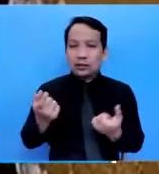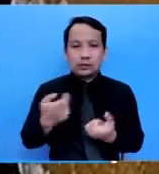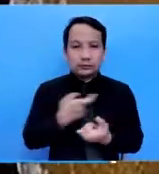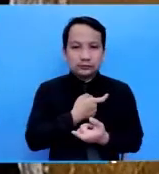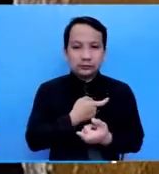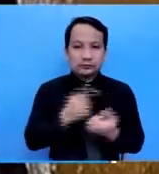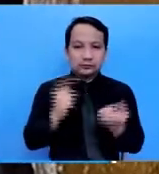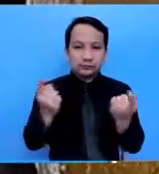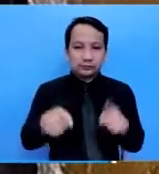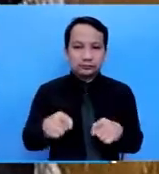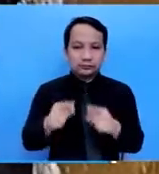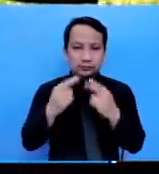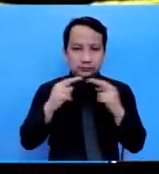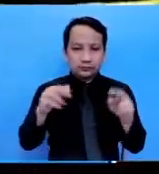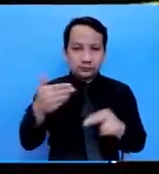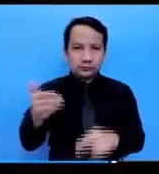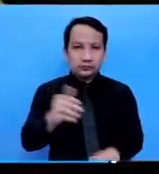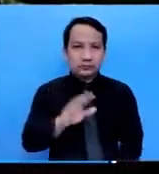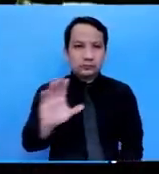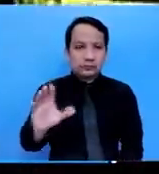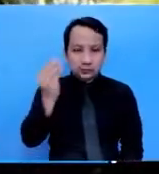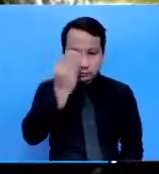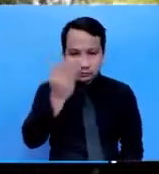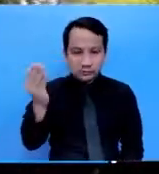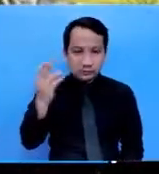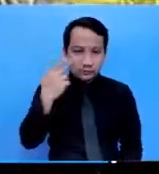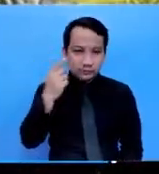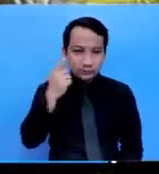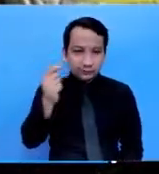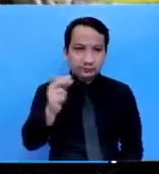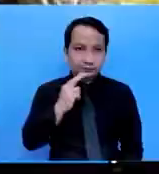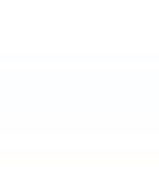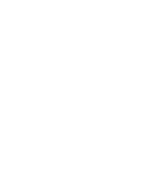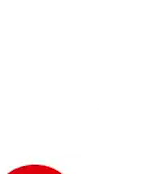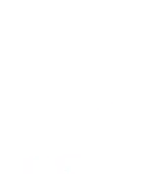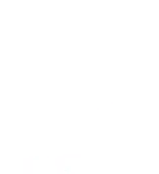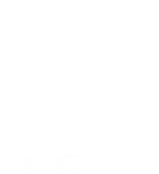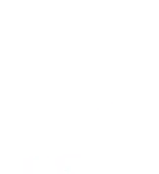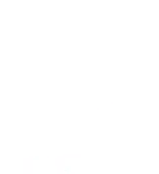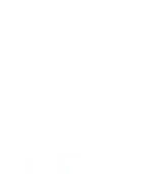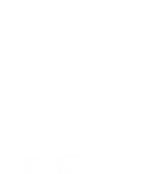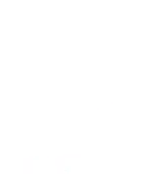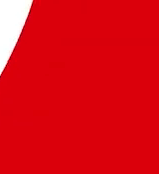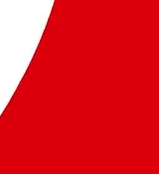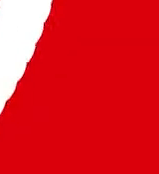Nagbabalita mula sa frontline, Hannibal Talete, News 5.